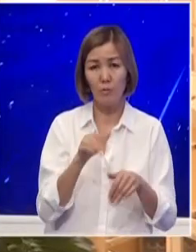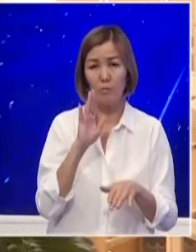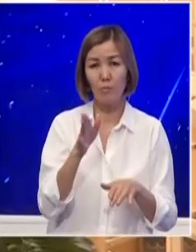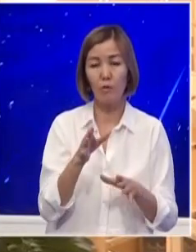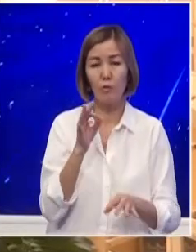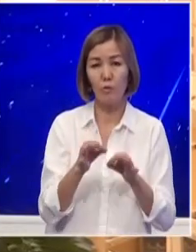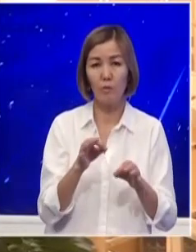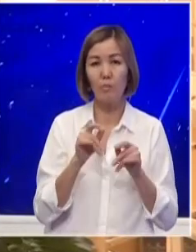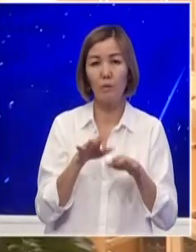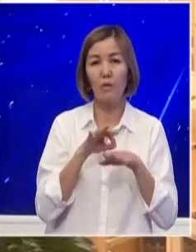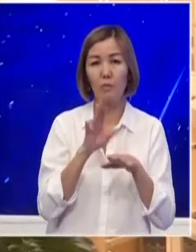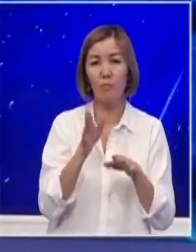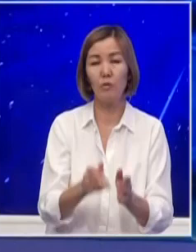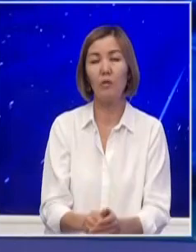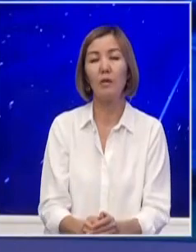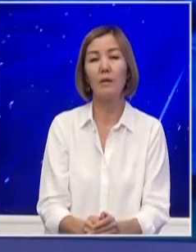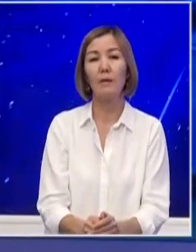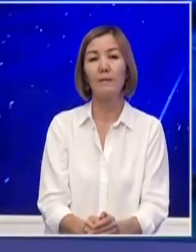в судебном порядке.